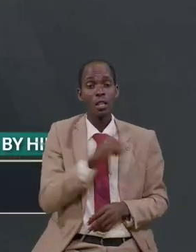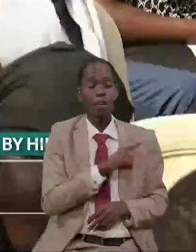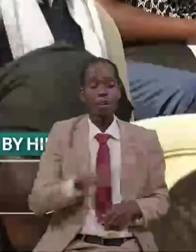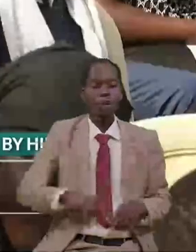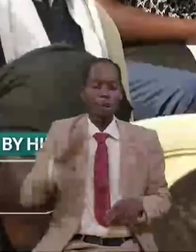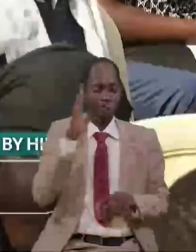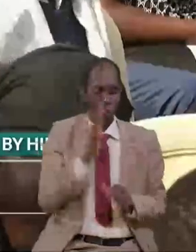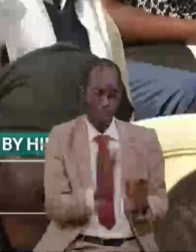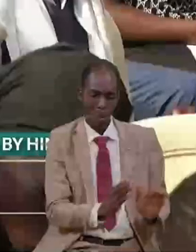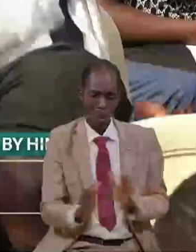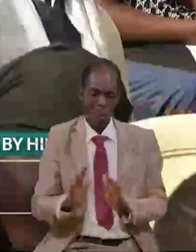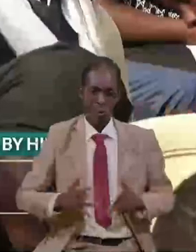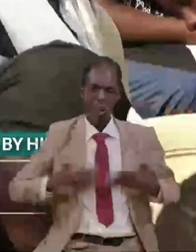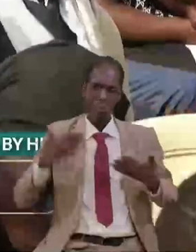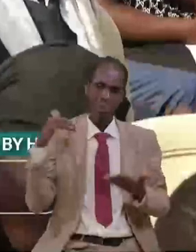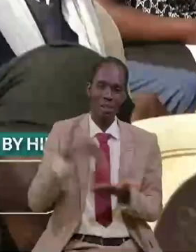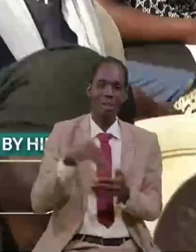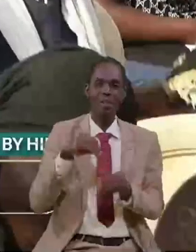l'ordre dans ta vie.